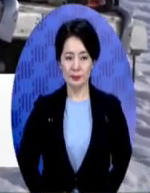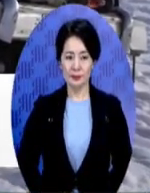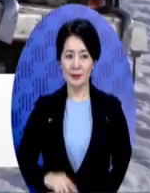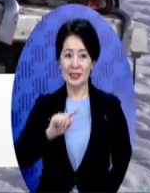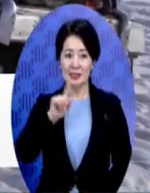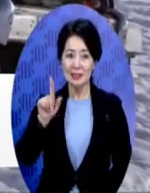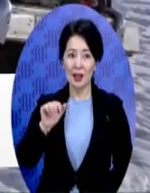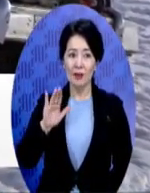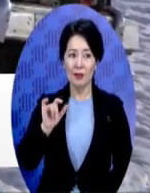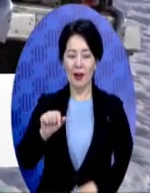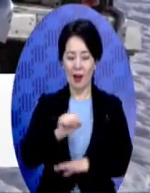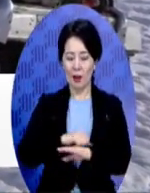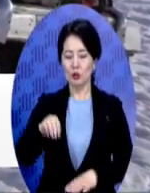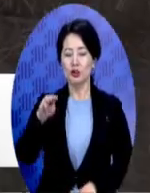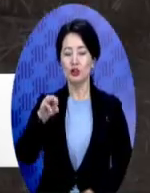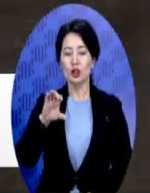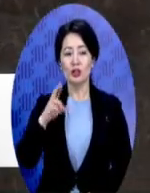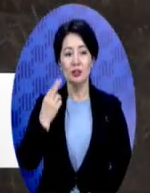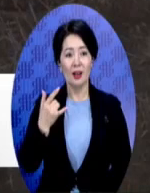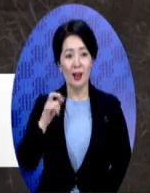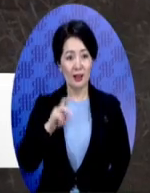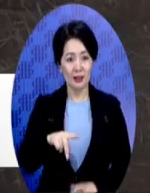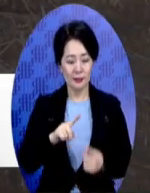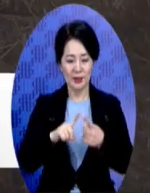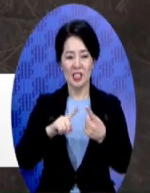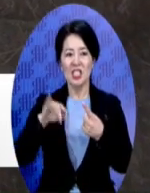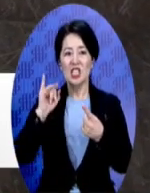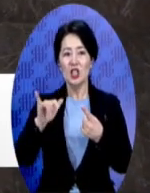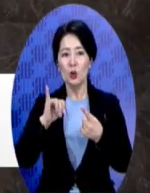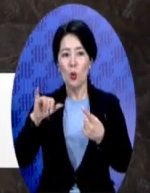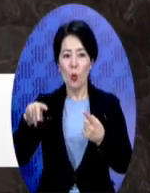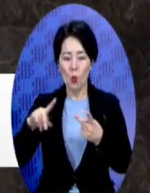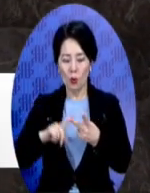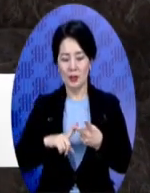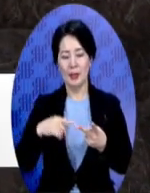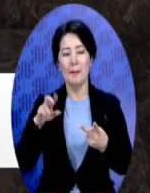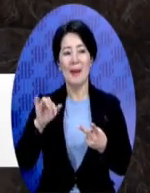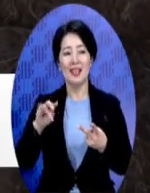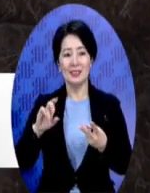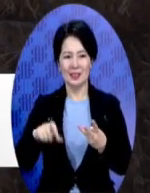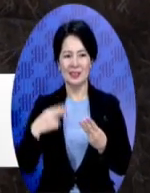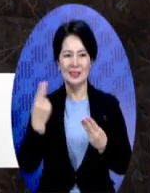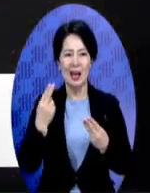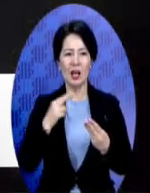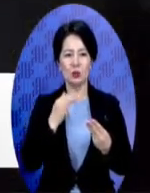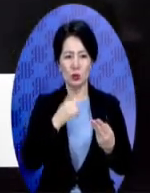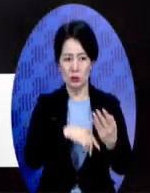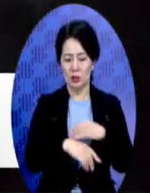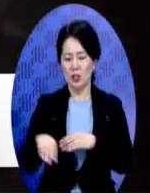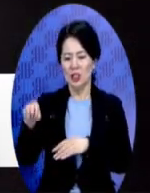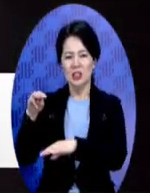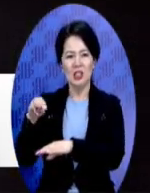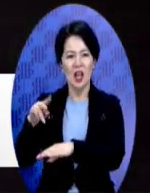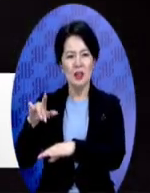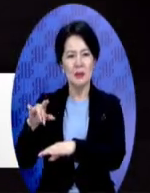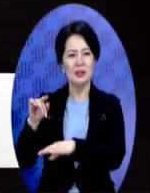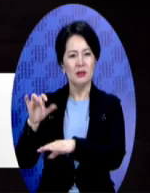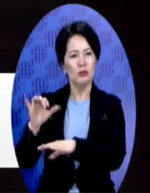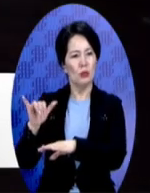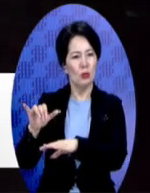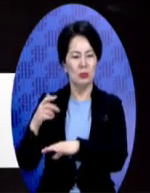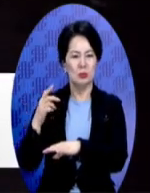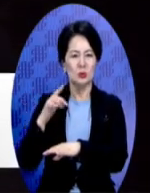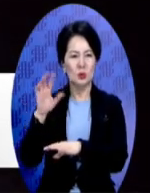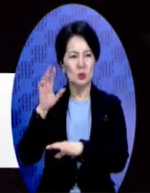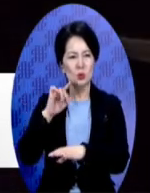Заху аймгийн Тосон Цэнгэл, Ихуул, Баян Тис сум цагаан зуудтай, Тис Баян Хайрхан, Тэлмэн сум зодорхоо 20 гаруй багт өвүүлжилт